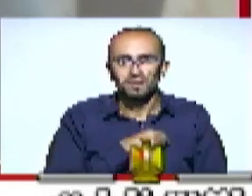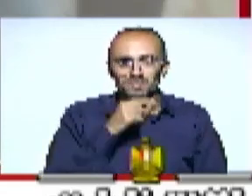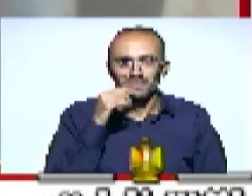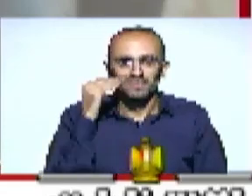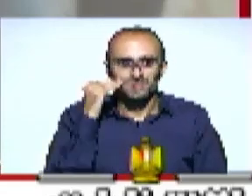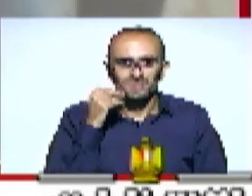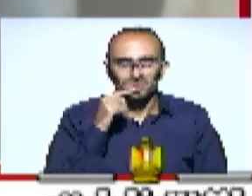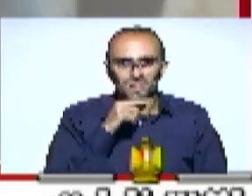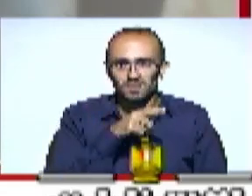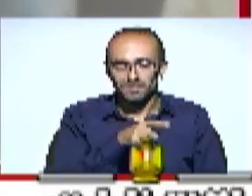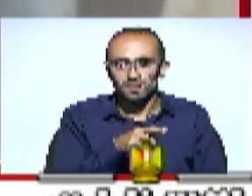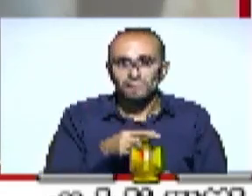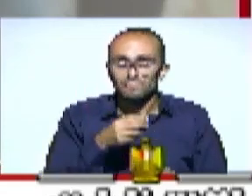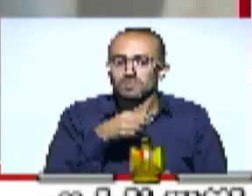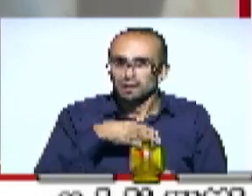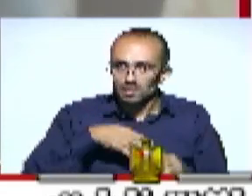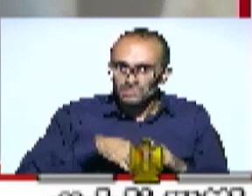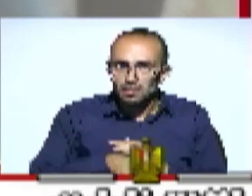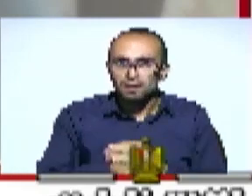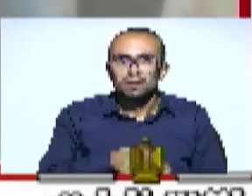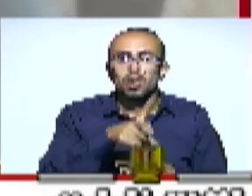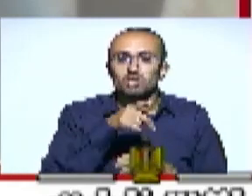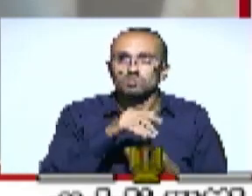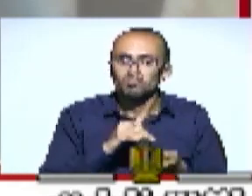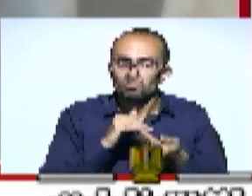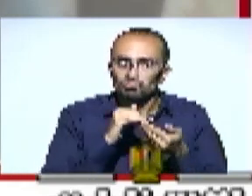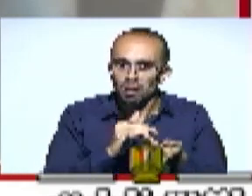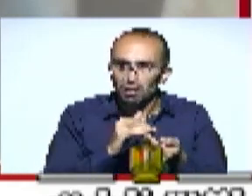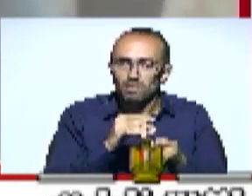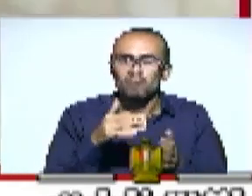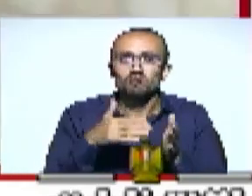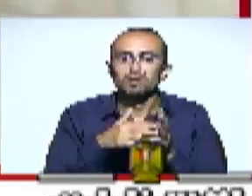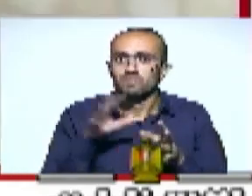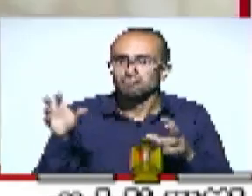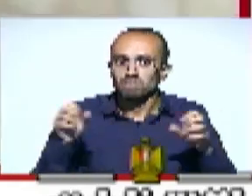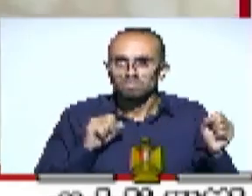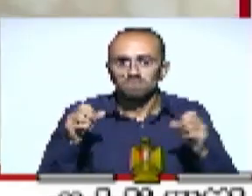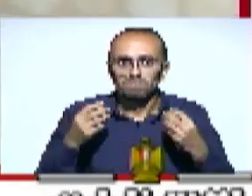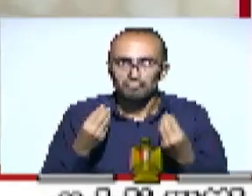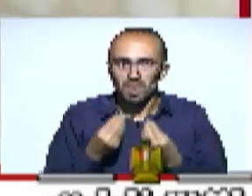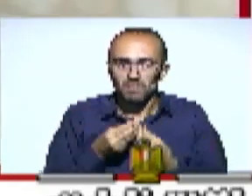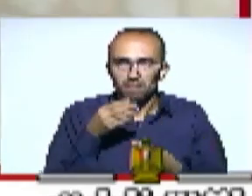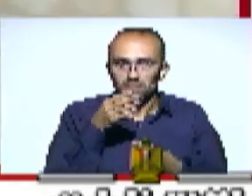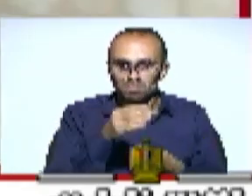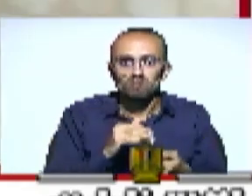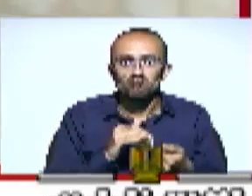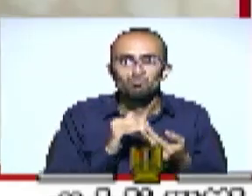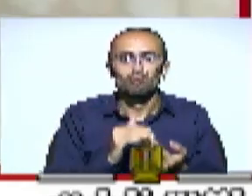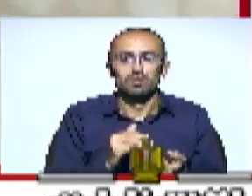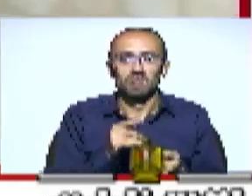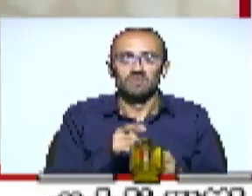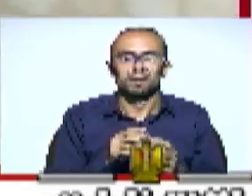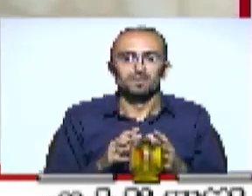اسم السيدة يعني، إلا أنه نزل من اللجنة ومعاه الموظفين المختصين